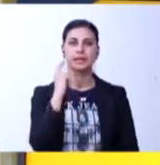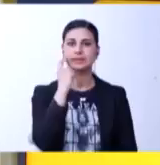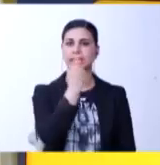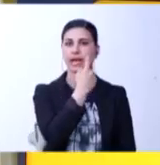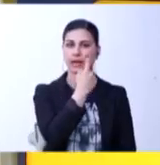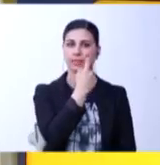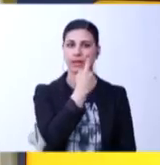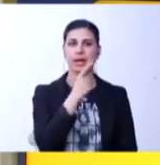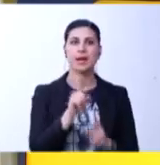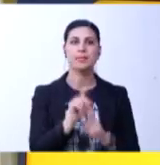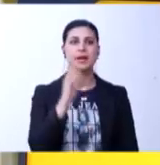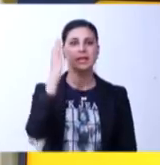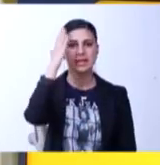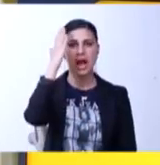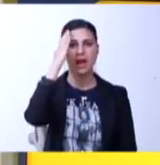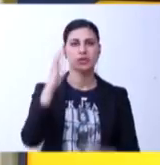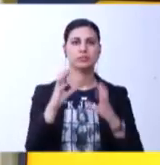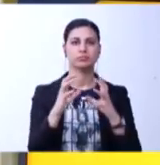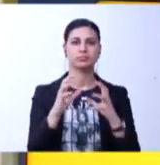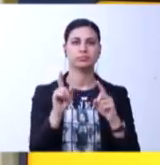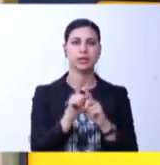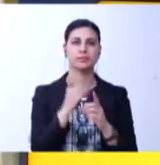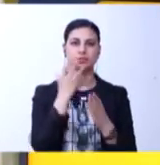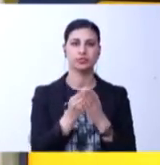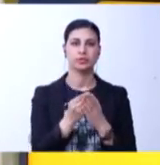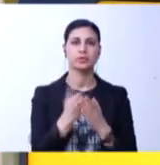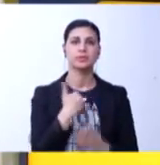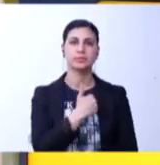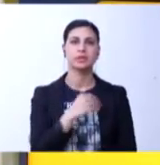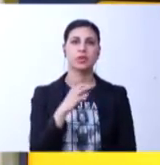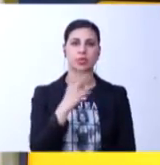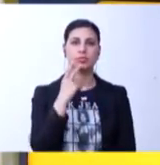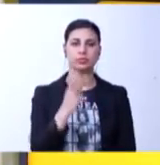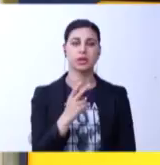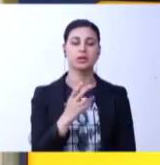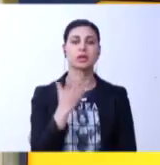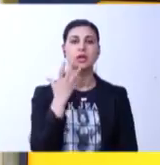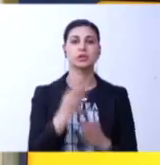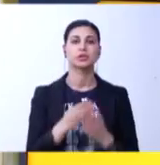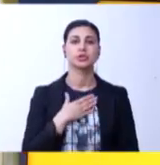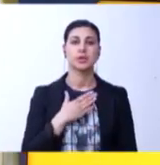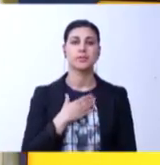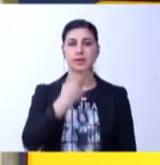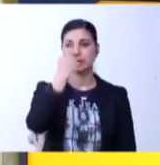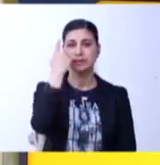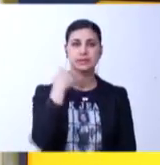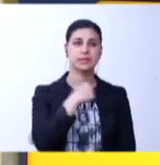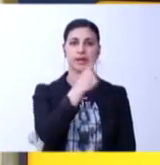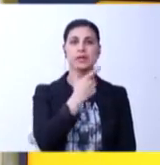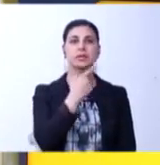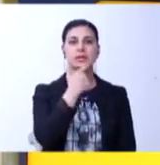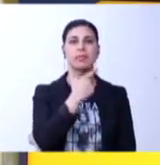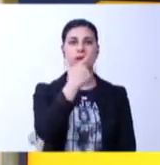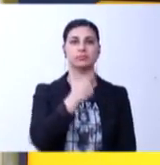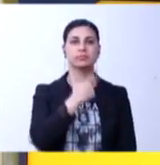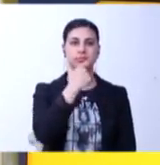რეალურად არის ქალას ნაწილი, ანუ უძრავად არის ჩვენს თავთან. მოდით ჩემ თავზე გაჩვენებთ, ანუ უძრავად არის და ქვედა ყბა